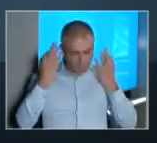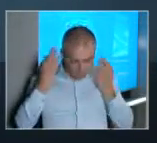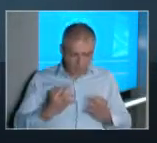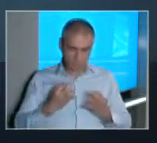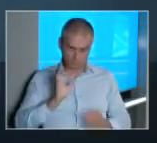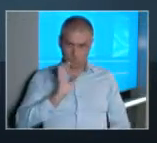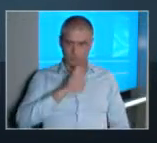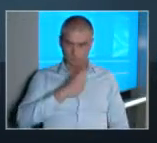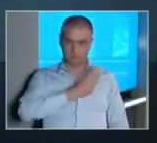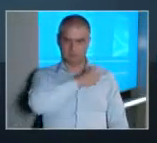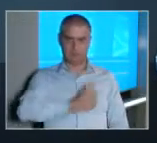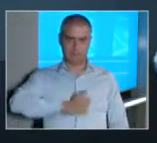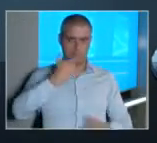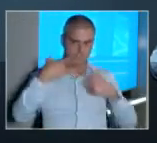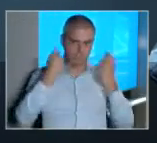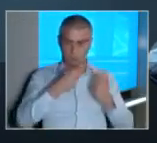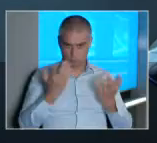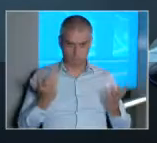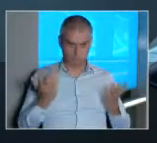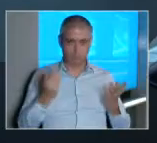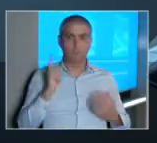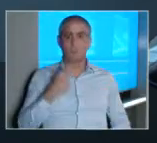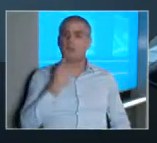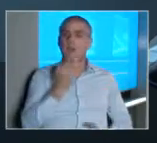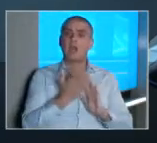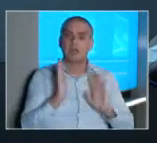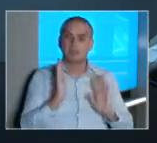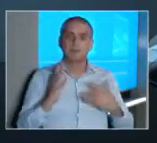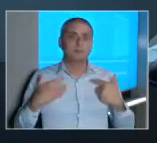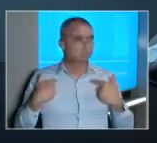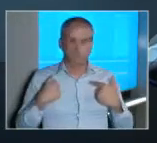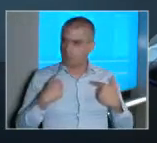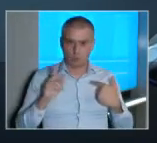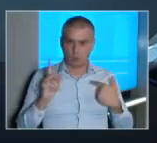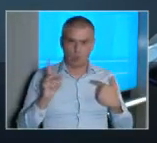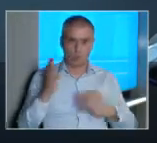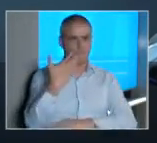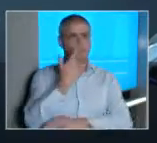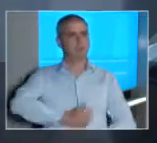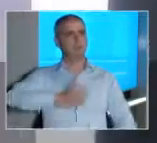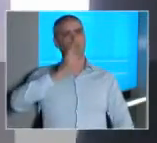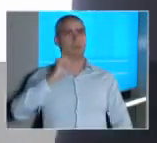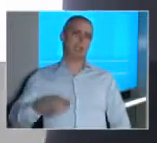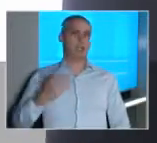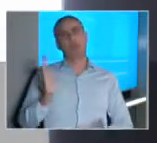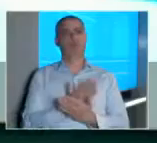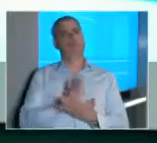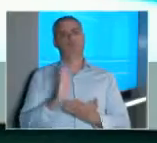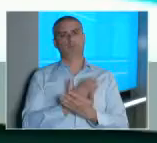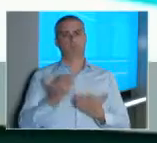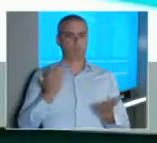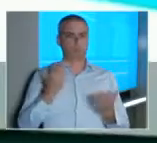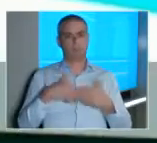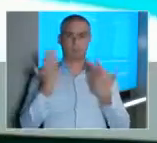משמעית של השר. צריך להגיד בשמחה, אנחנו לא במדינה שבה שר יכול